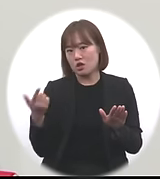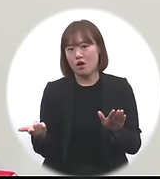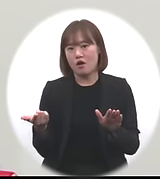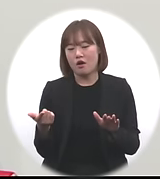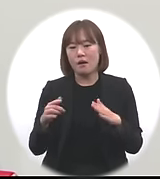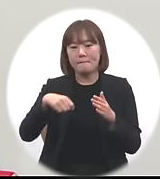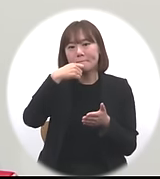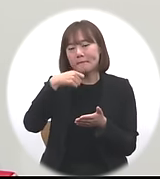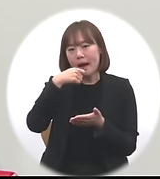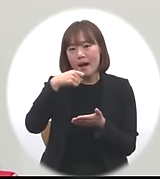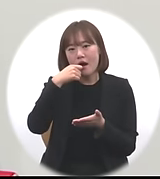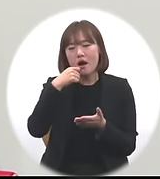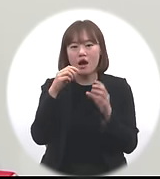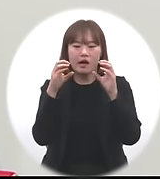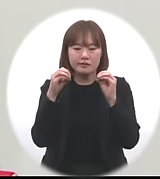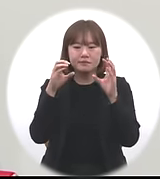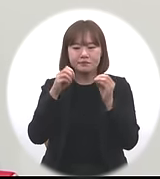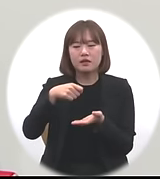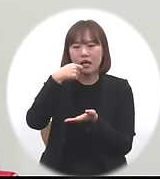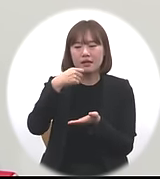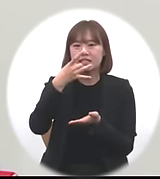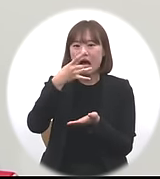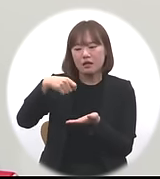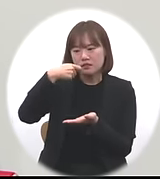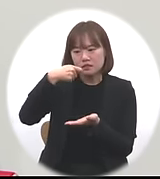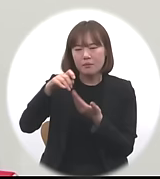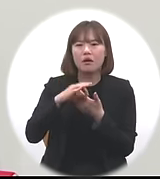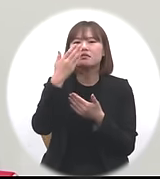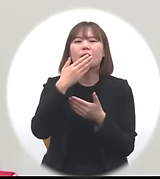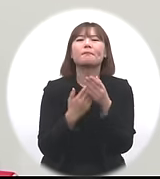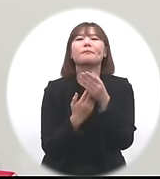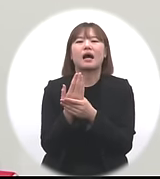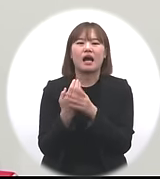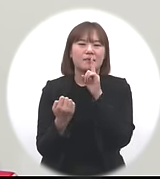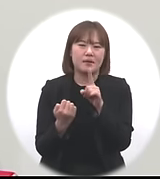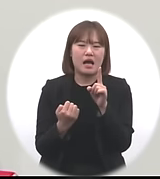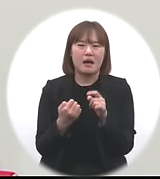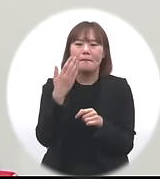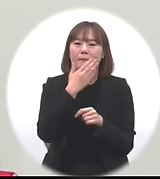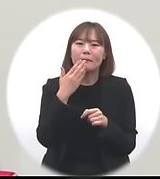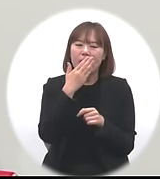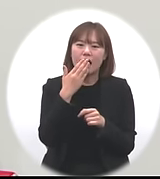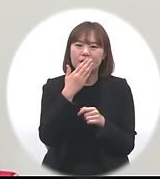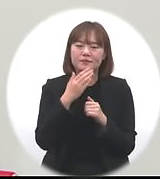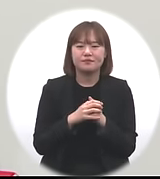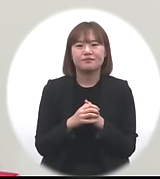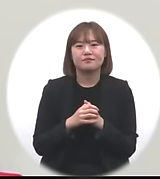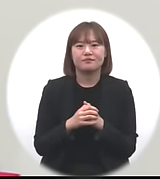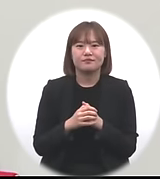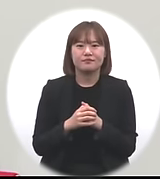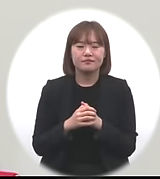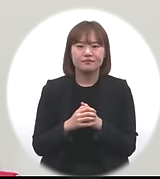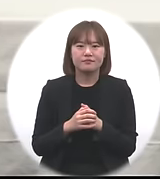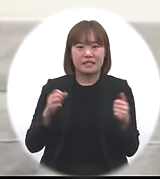오늘 저녁에 밥한 숟갈을 떠서 꼭꼭 씹어보세요. 밥에서 단맛이 납니다. 밥이 달다는 얘기는 이제